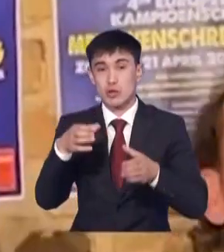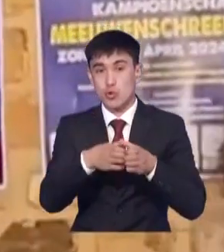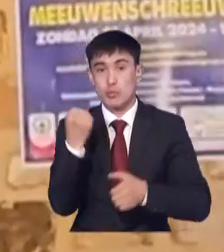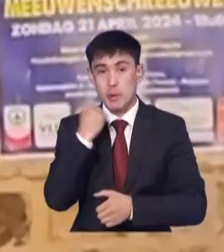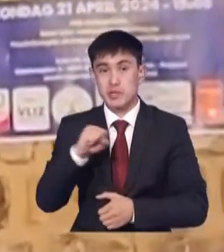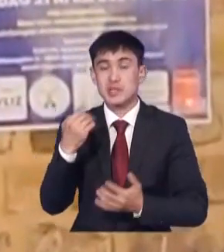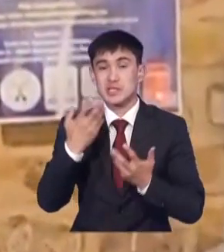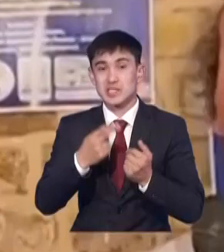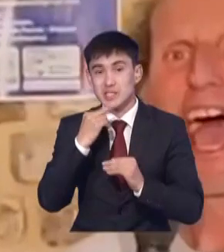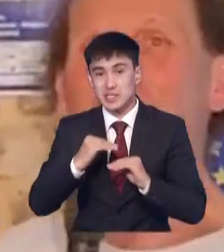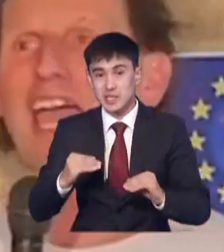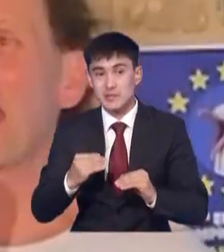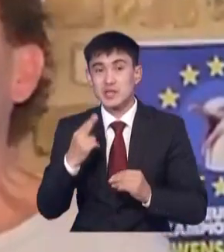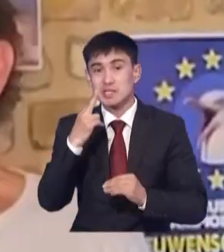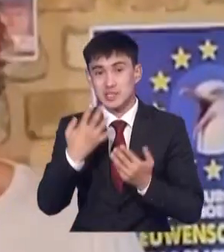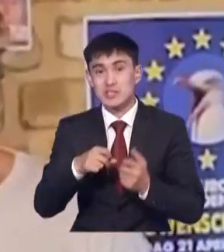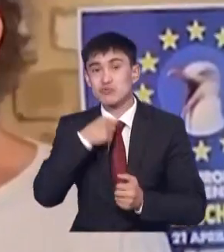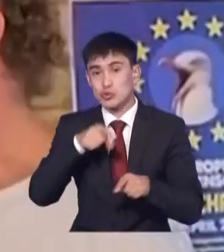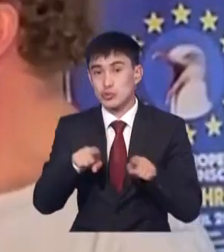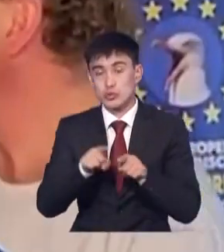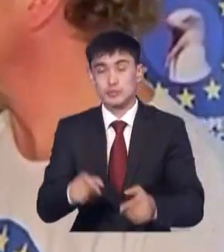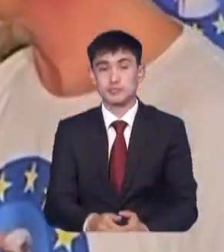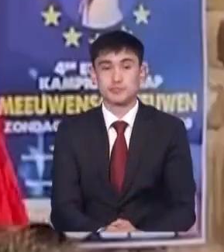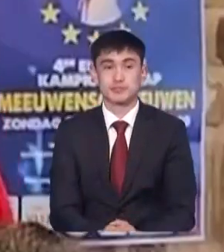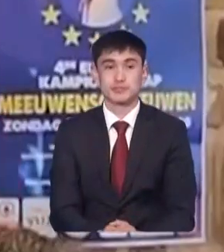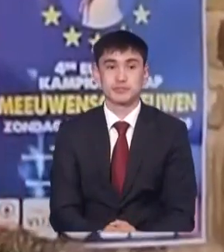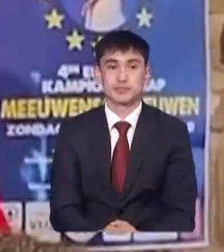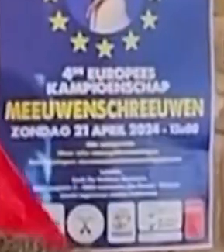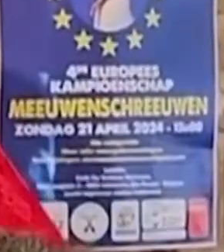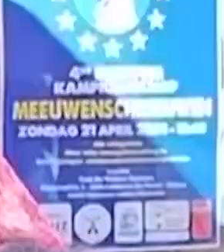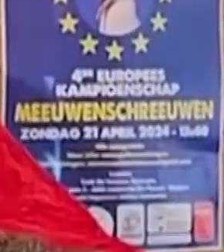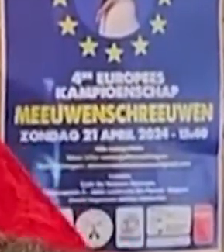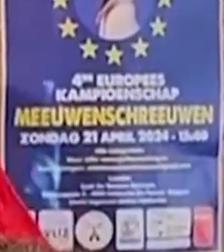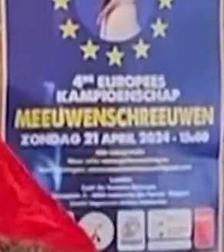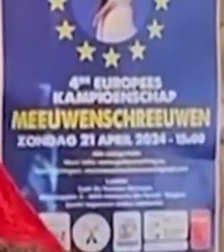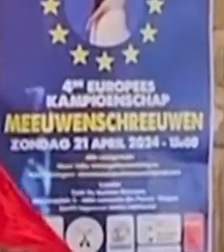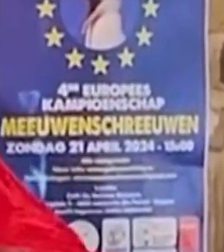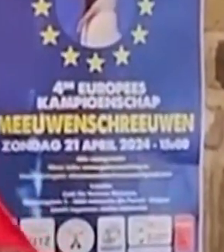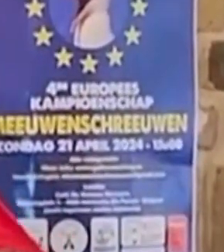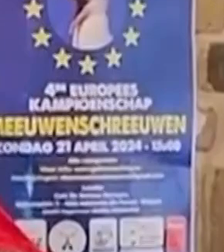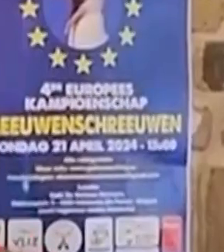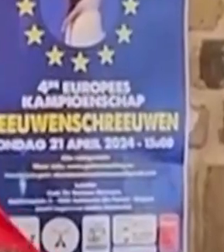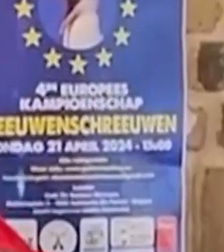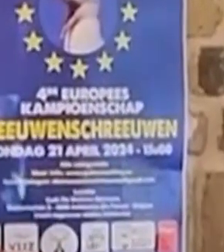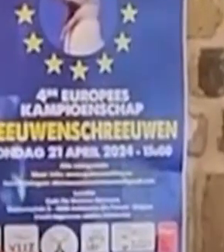среди несовершеннолетних и среди взрослых. Лаура Искакова по материалам интернет-ресурсов.